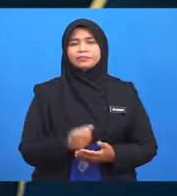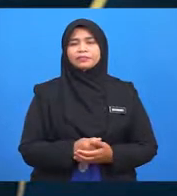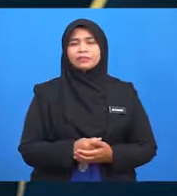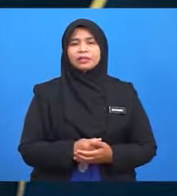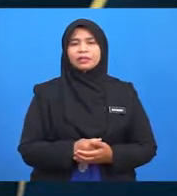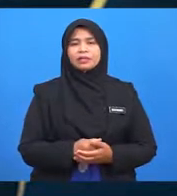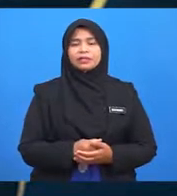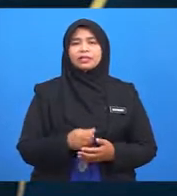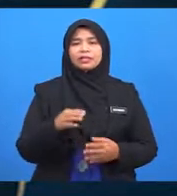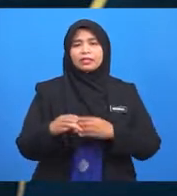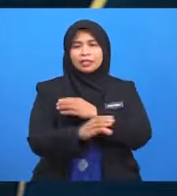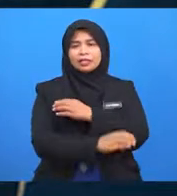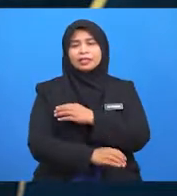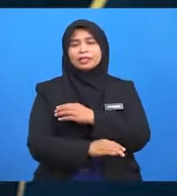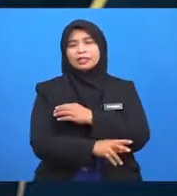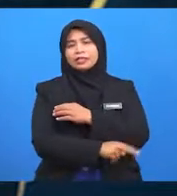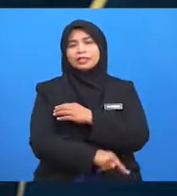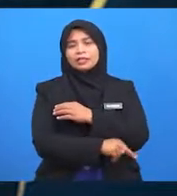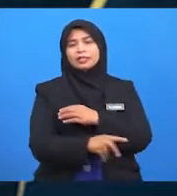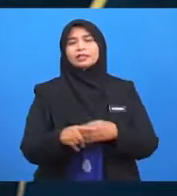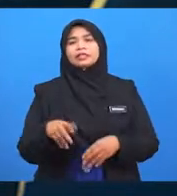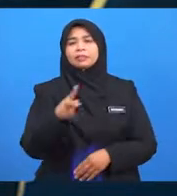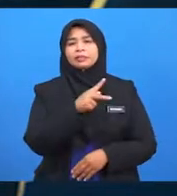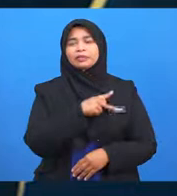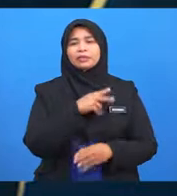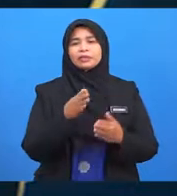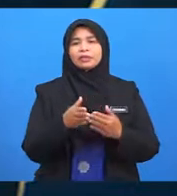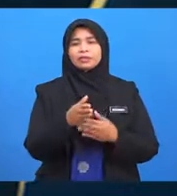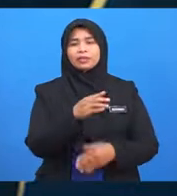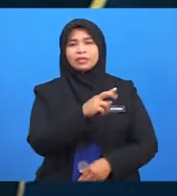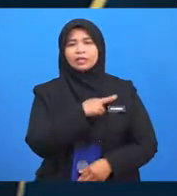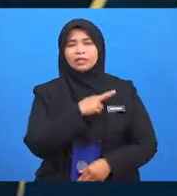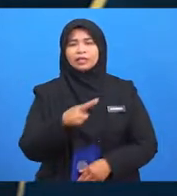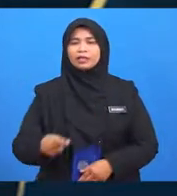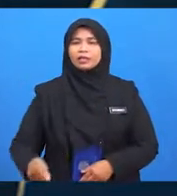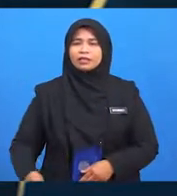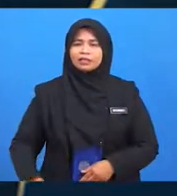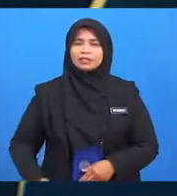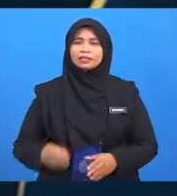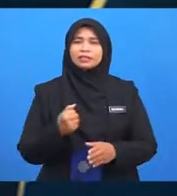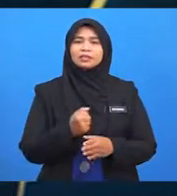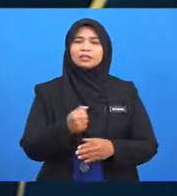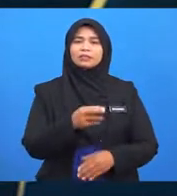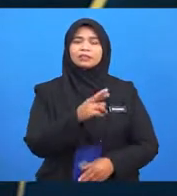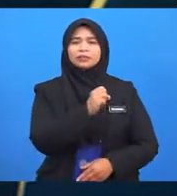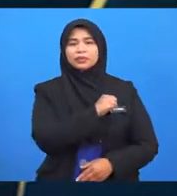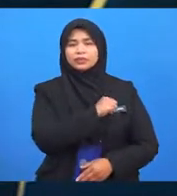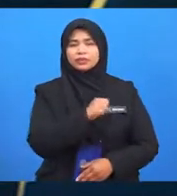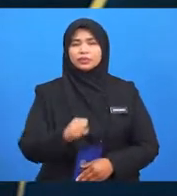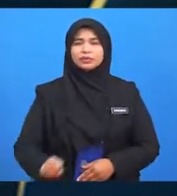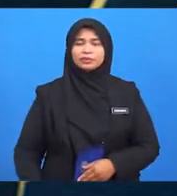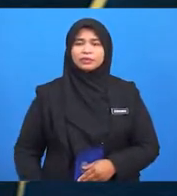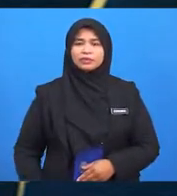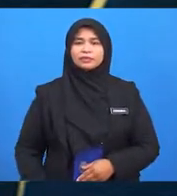Sebuah negeri pula dipimpin oleh Raja, Sultan atau Yang di-Pertuan